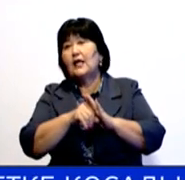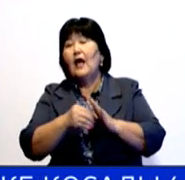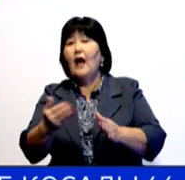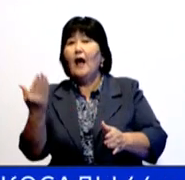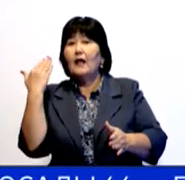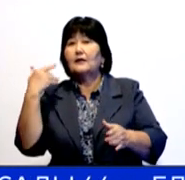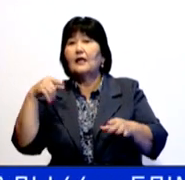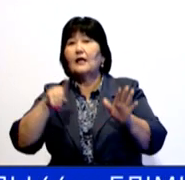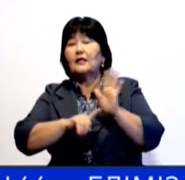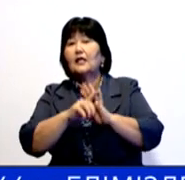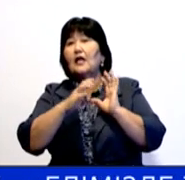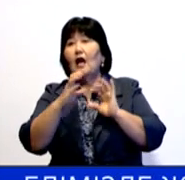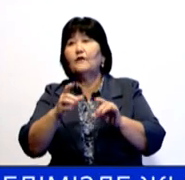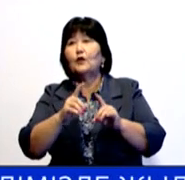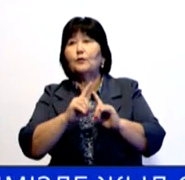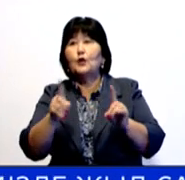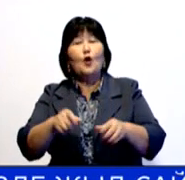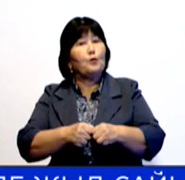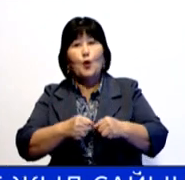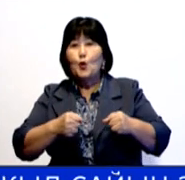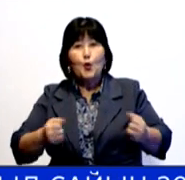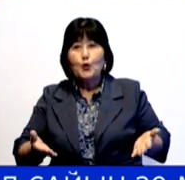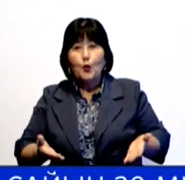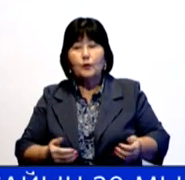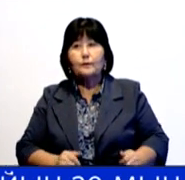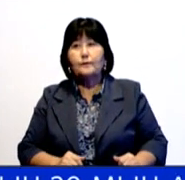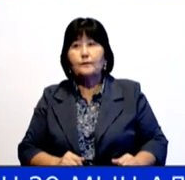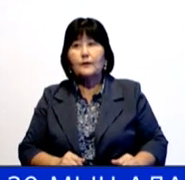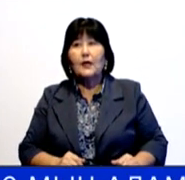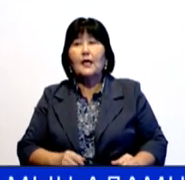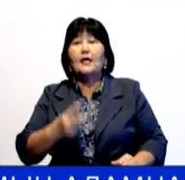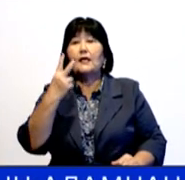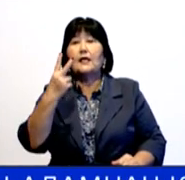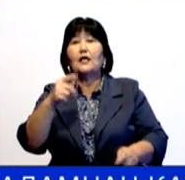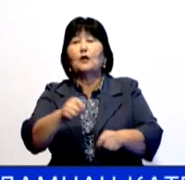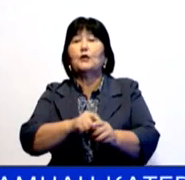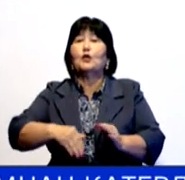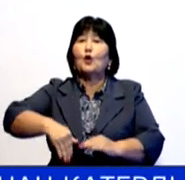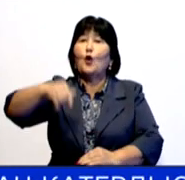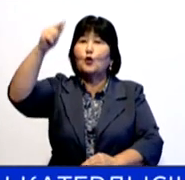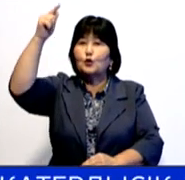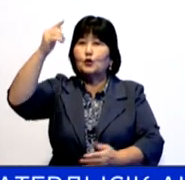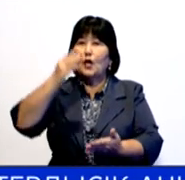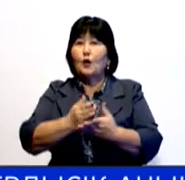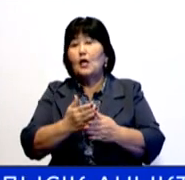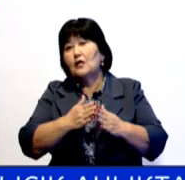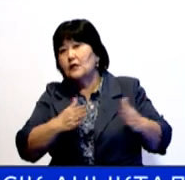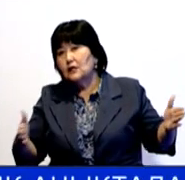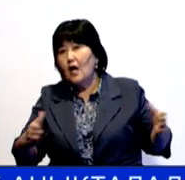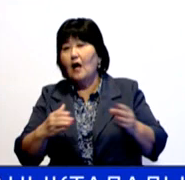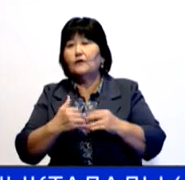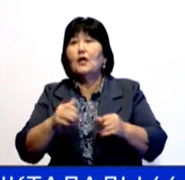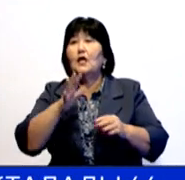келген автобустардан үлкендеу, 2 метрге дейін ұзындау автобустар,